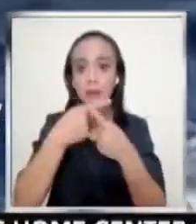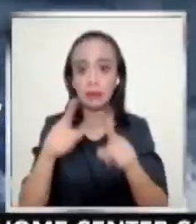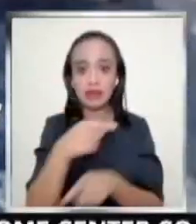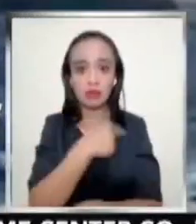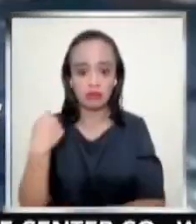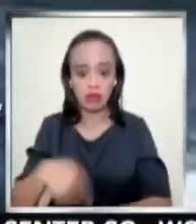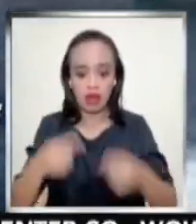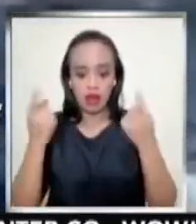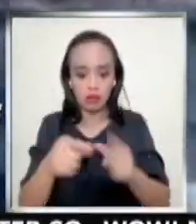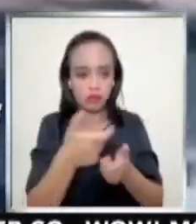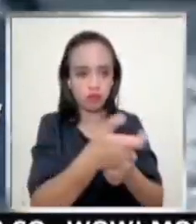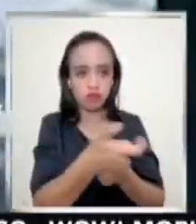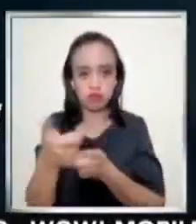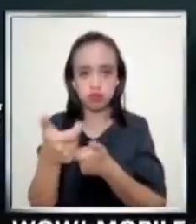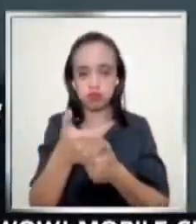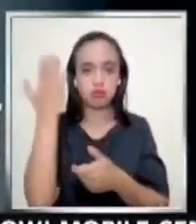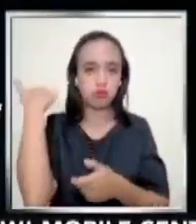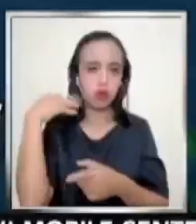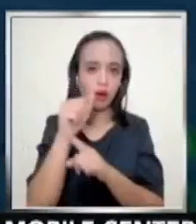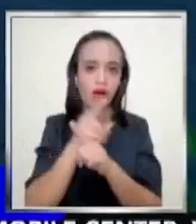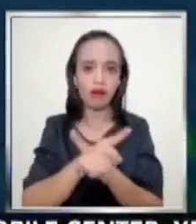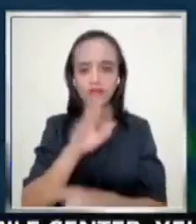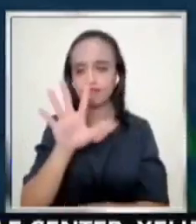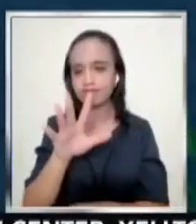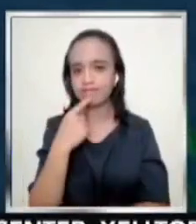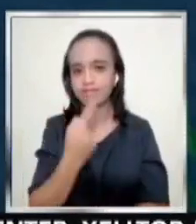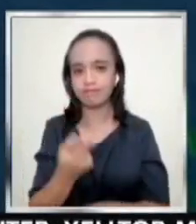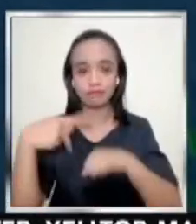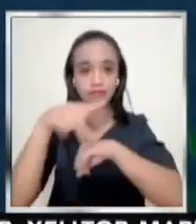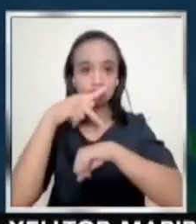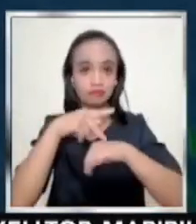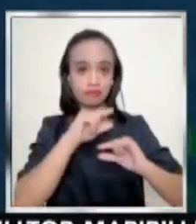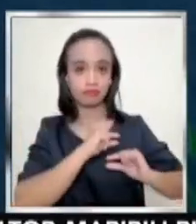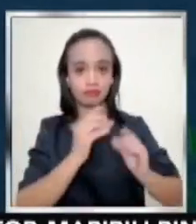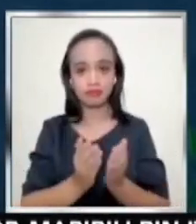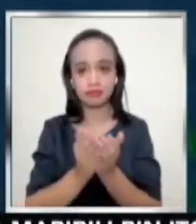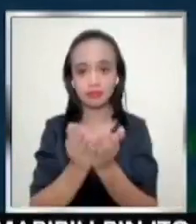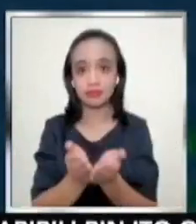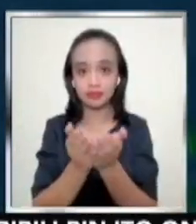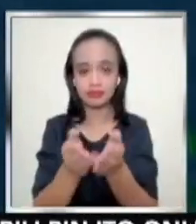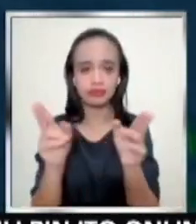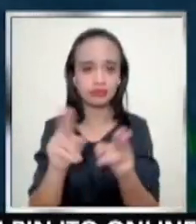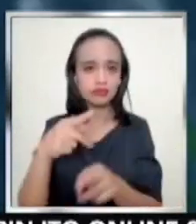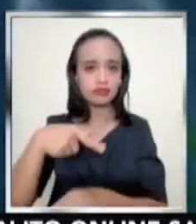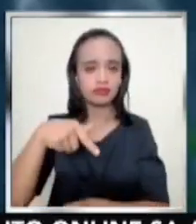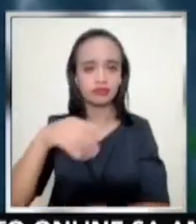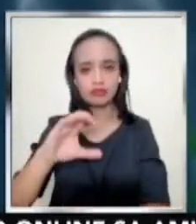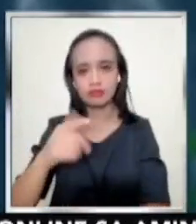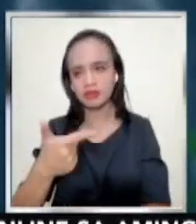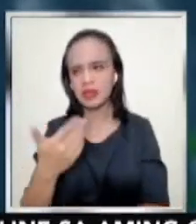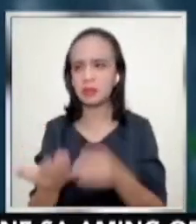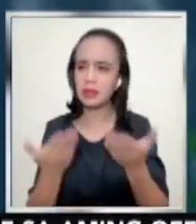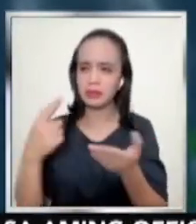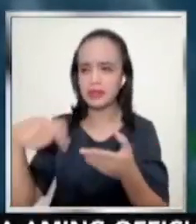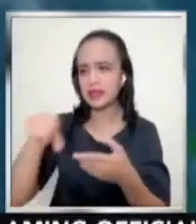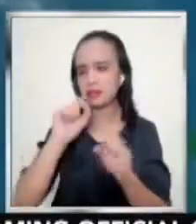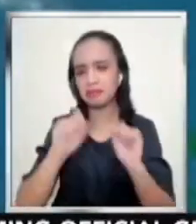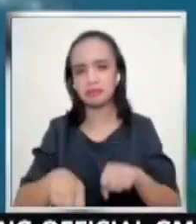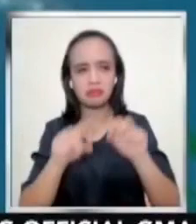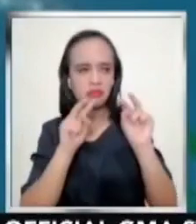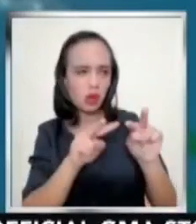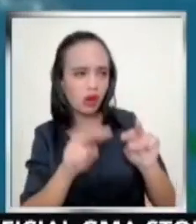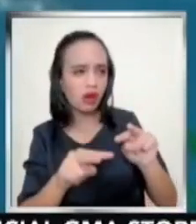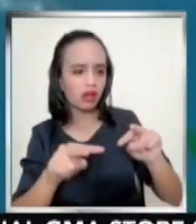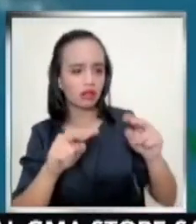sanang August 5 sabi ng Philippine coast siguro they can monitor us I don't know by satellite ais